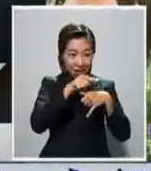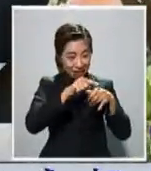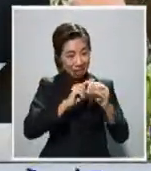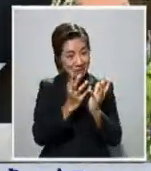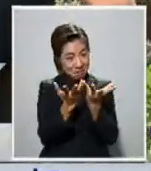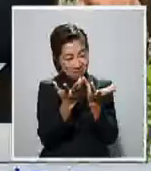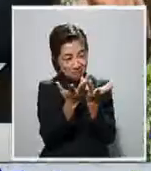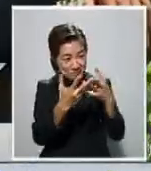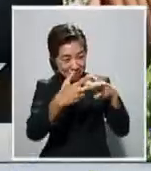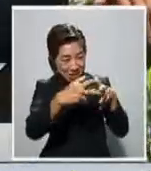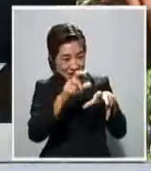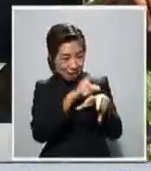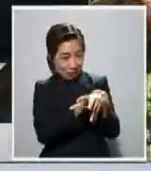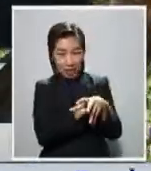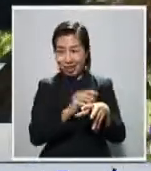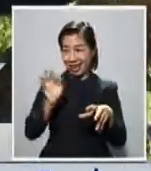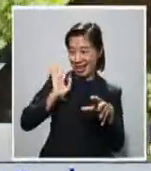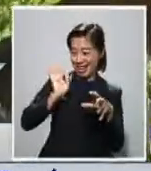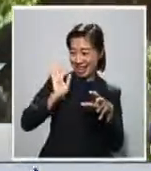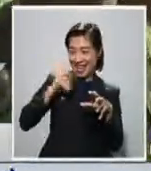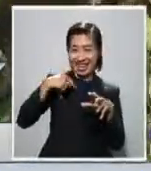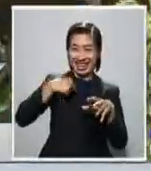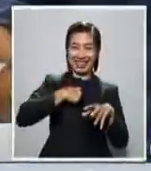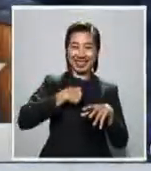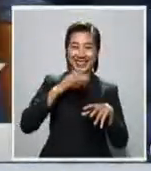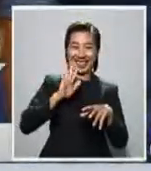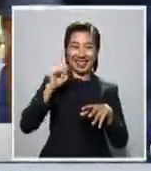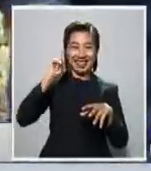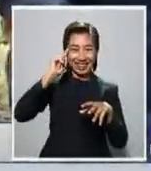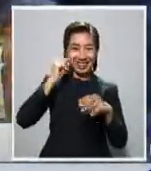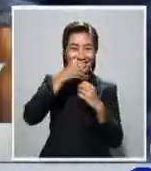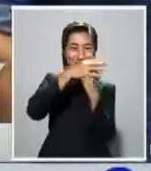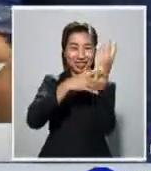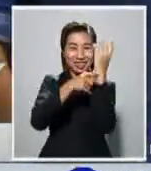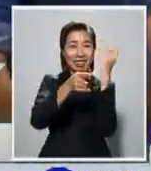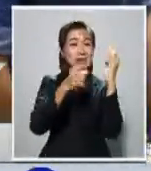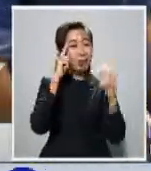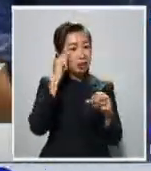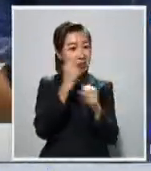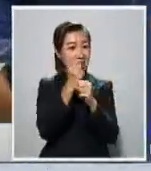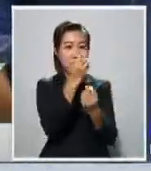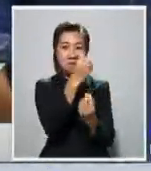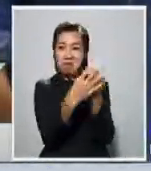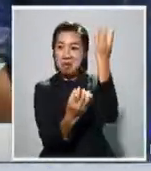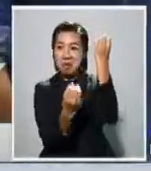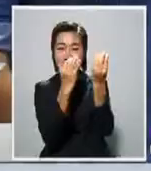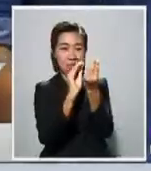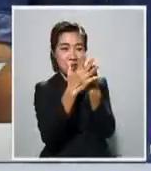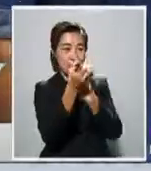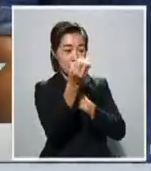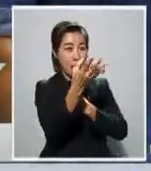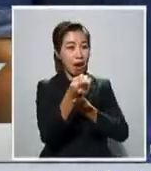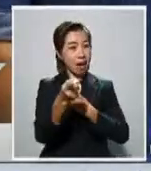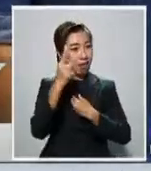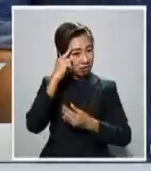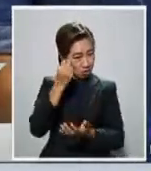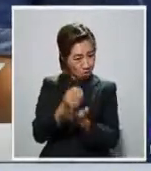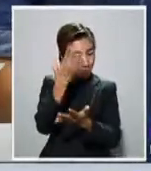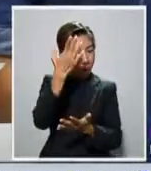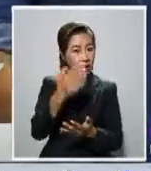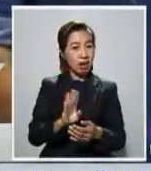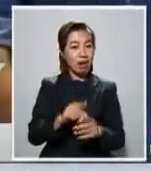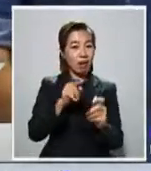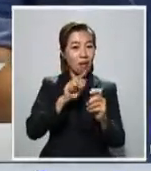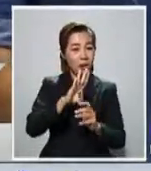อ มี เฮ้ยรังฉันนะเฮ้ยเฮ้ย รู้หรือเปล่านี่พี่ปานีเขาทำสวนเยอะนี่เศรษฐีบ่อไร ่เศรษฐีบ่อไร่เหรอโอ้เงินท